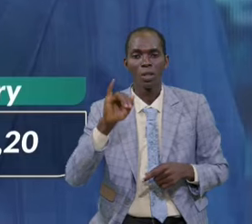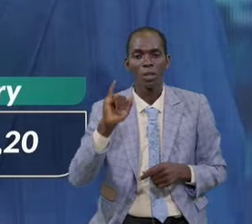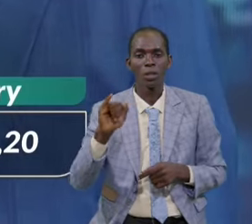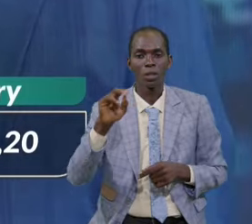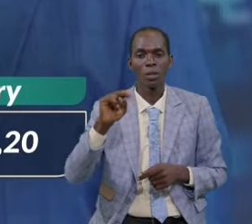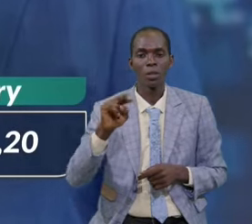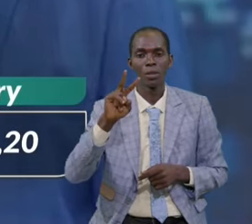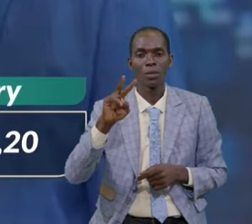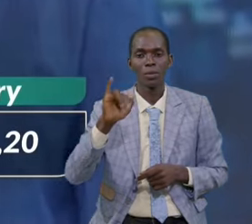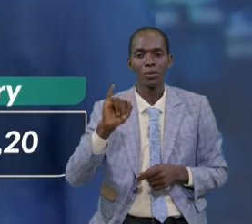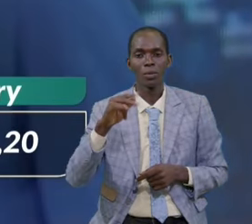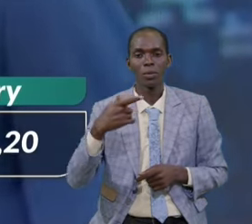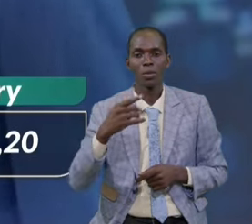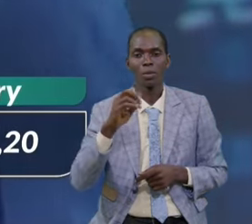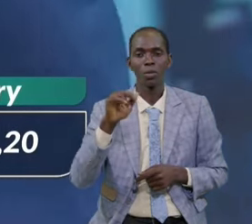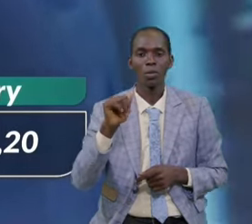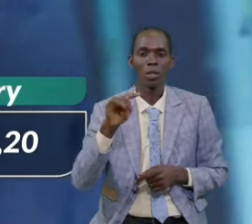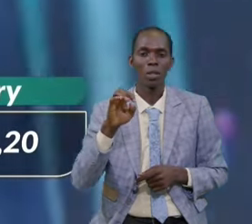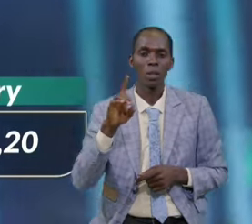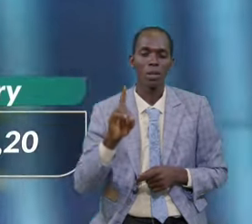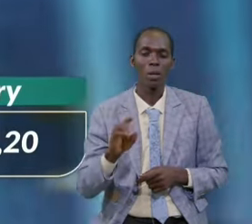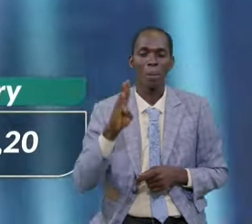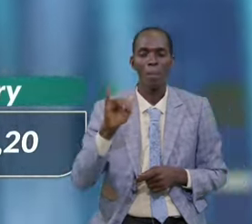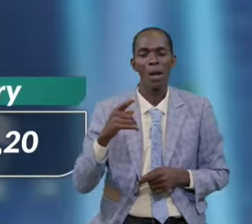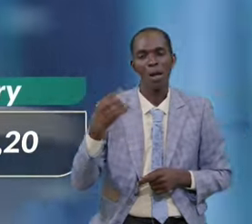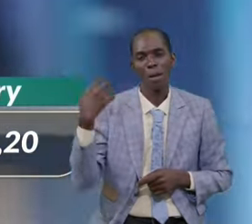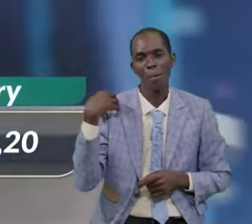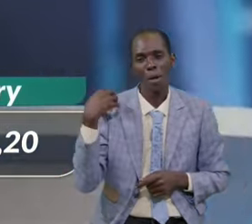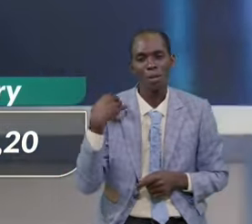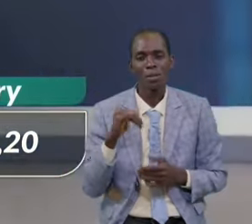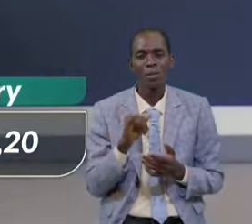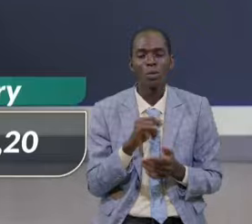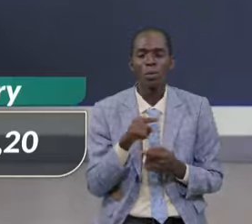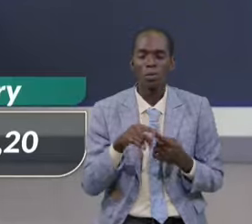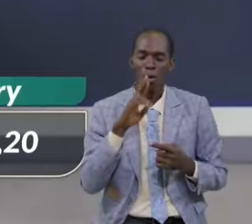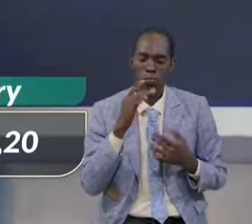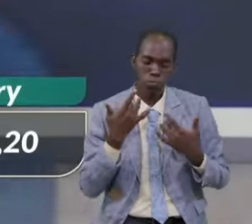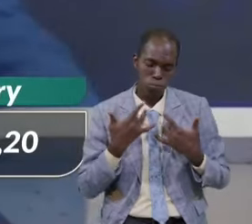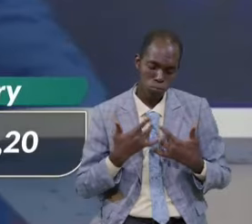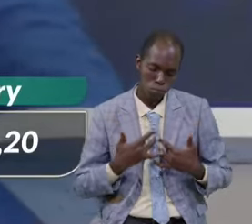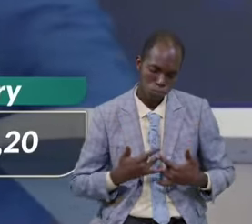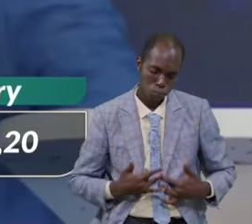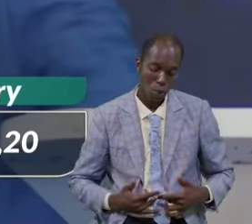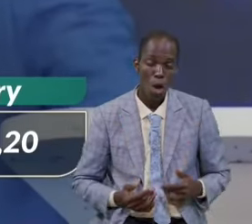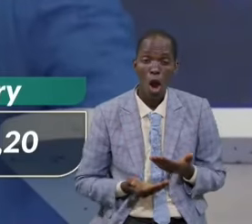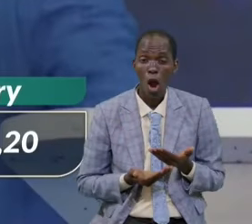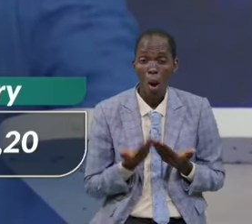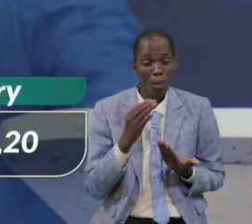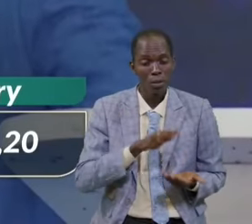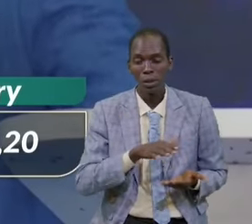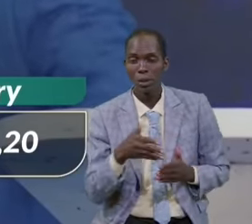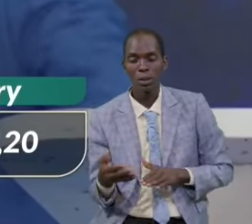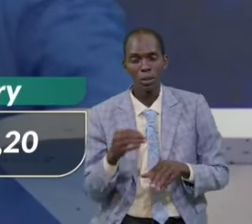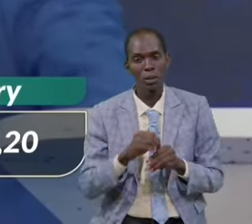Revigoré par le Maître. Revigoré par le Maître. Quand vous êtes en bas, pratiquement mort, dans